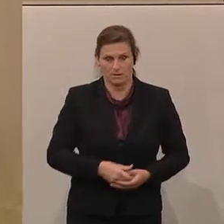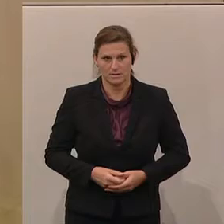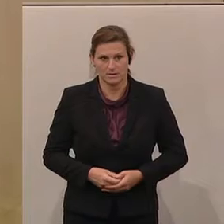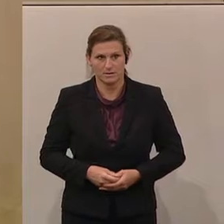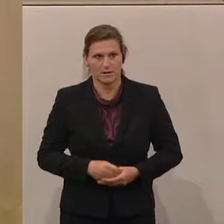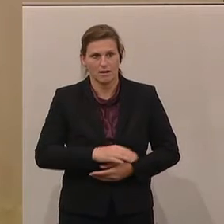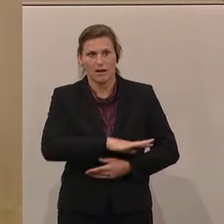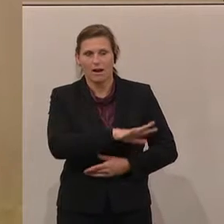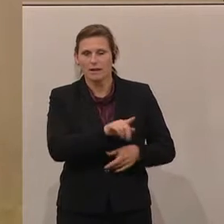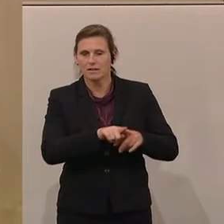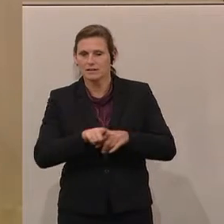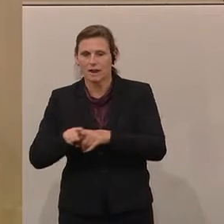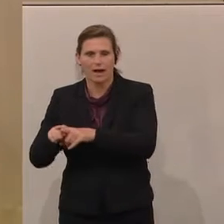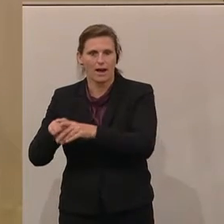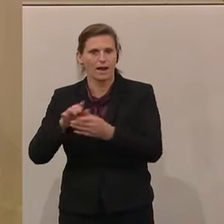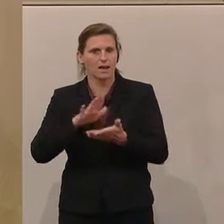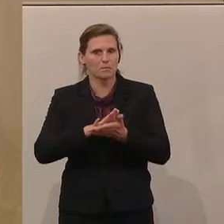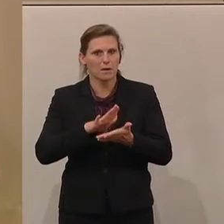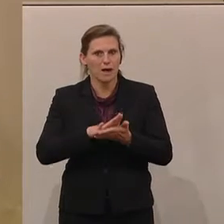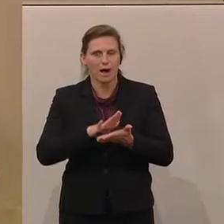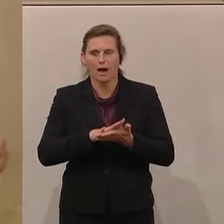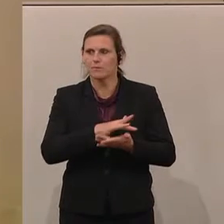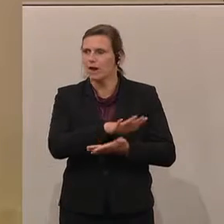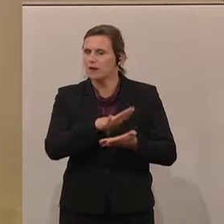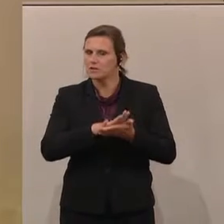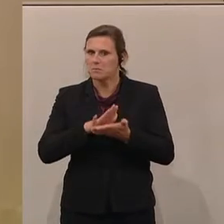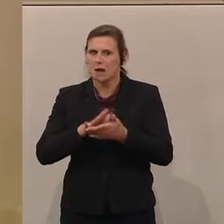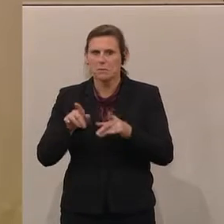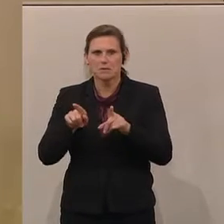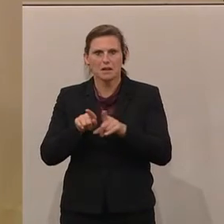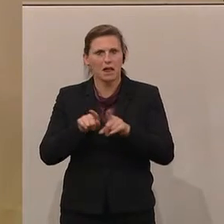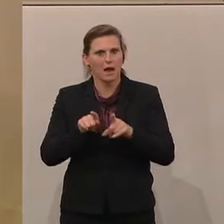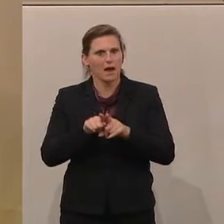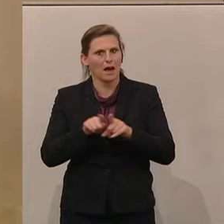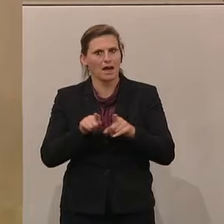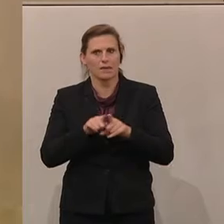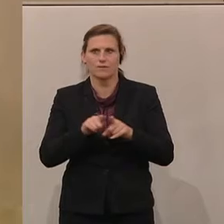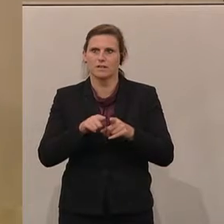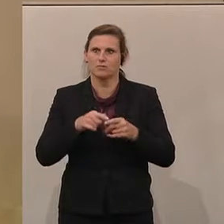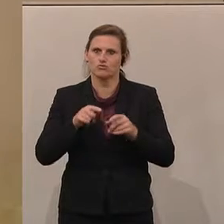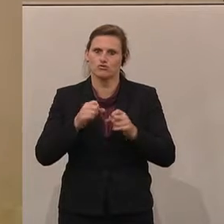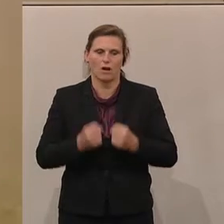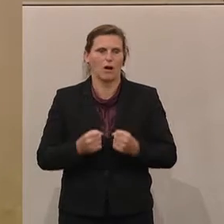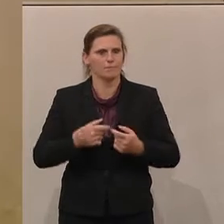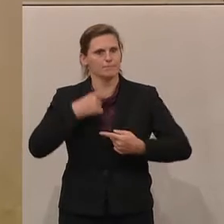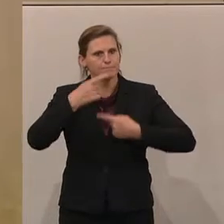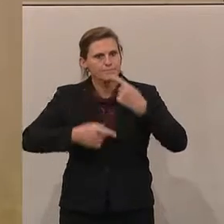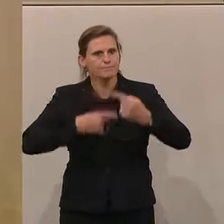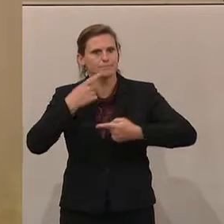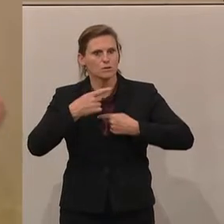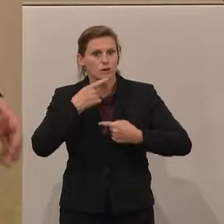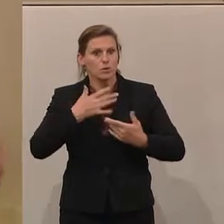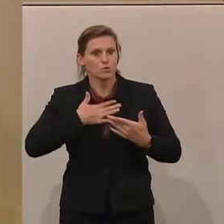Es bleibt alles gleich. Es bleibt alles gleich, lautet die Losung der Regierung. Und doch wird sich